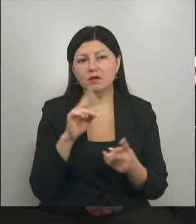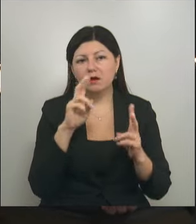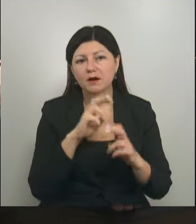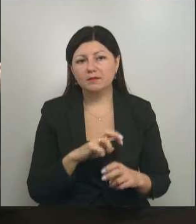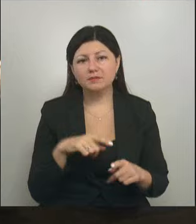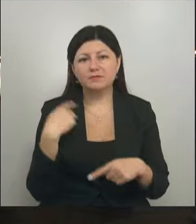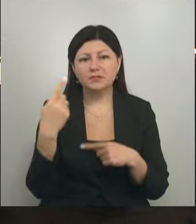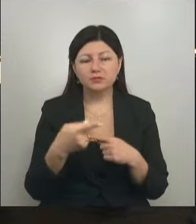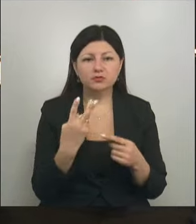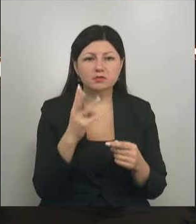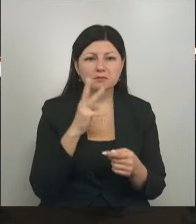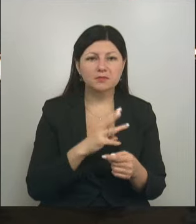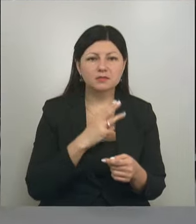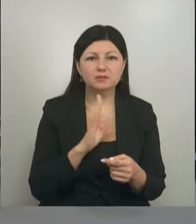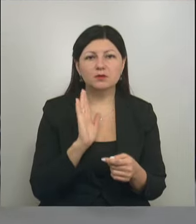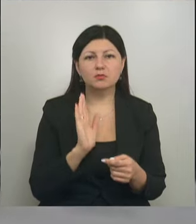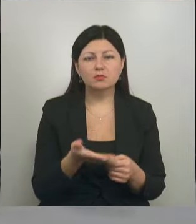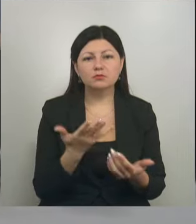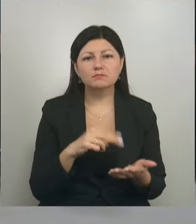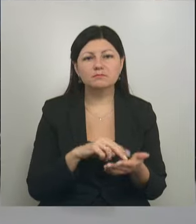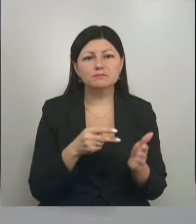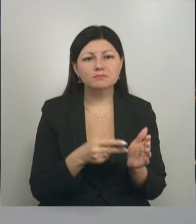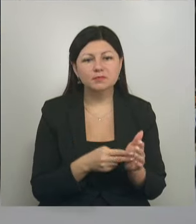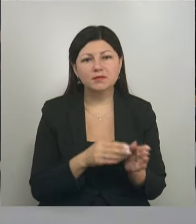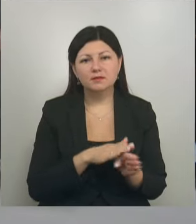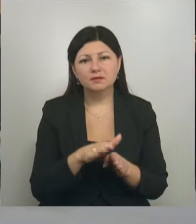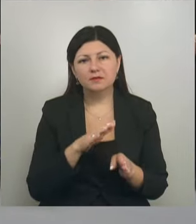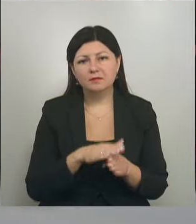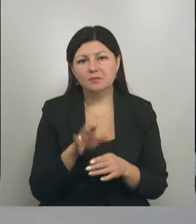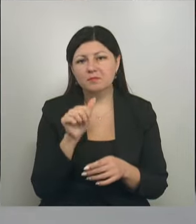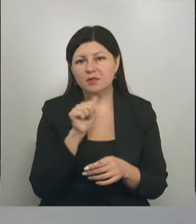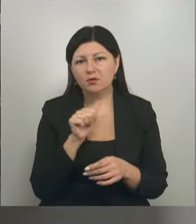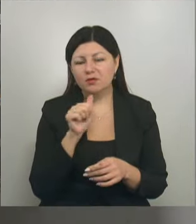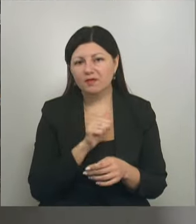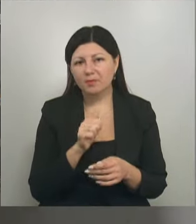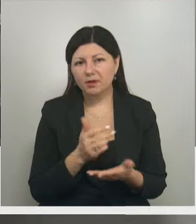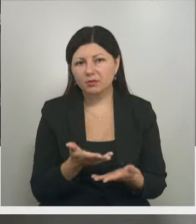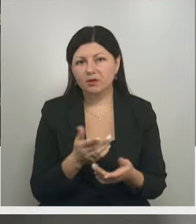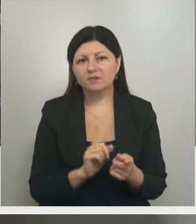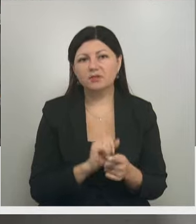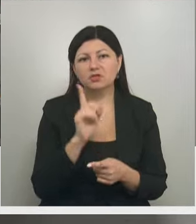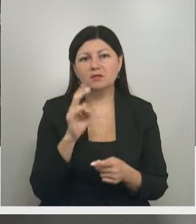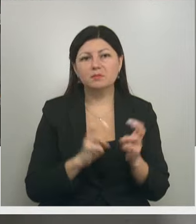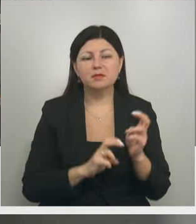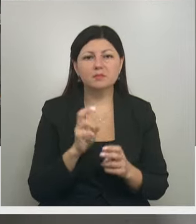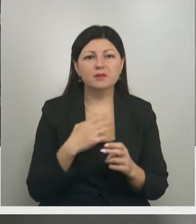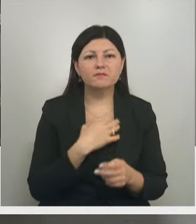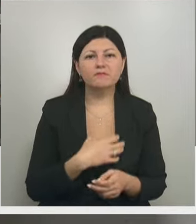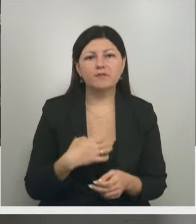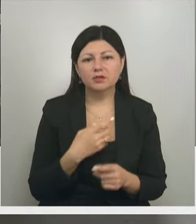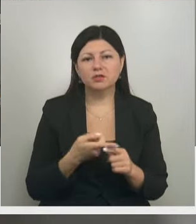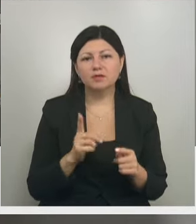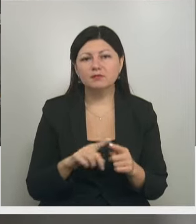следующие 3 месяца команда проекта реализует намеченный план по оптимизации пилотного потока. Самое важное на предприятии – это вовлеченность